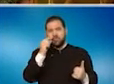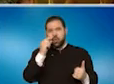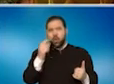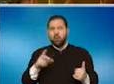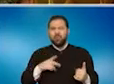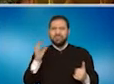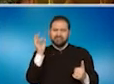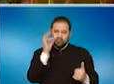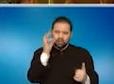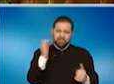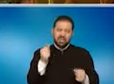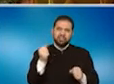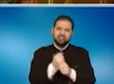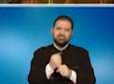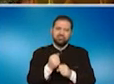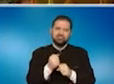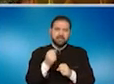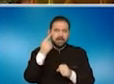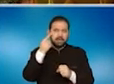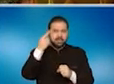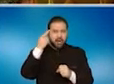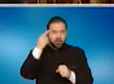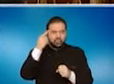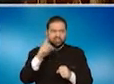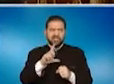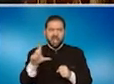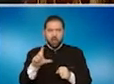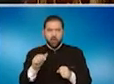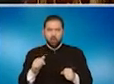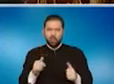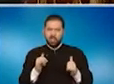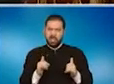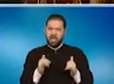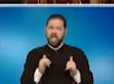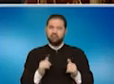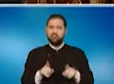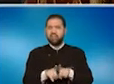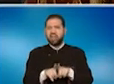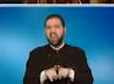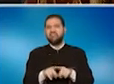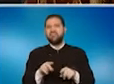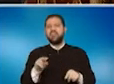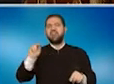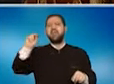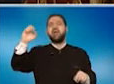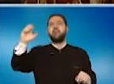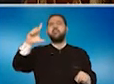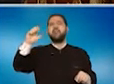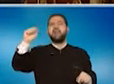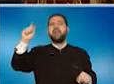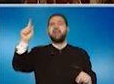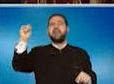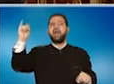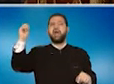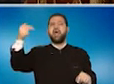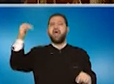apel la conștiința lui, ar face o groapă și ar intra în pământ. Pentru că și Pelagia probabil a început de rușinându-se de